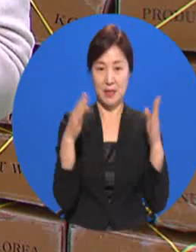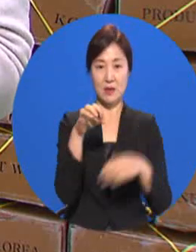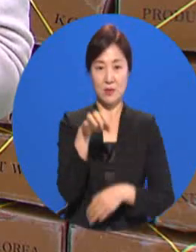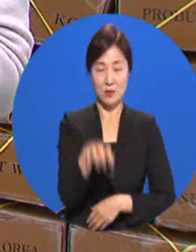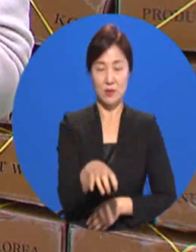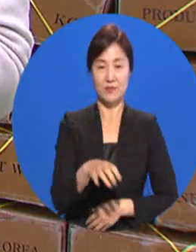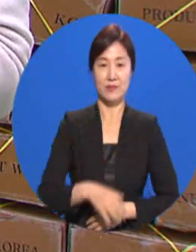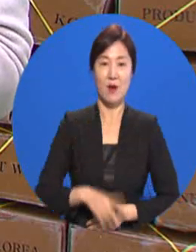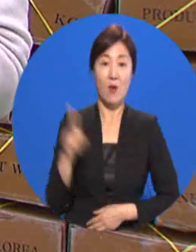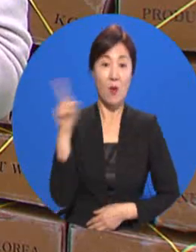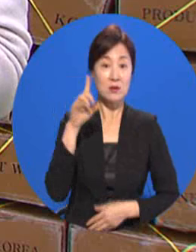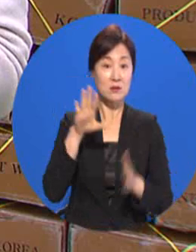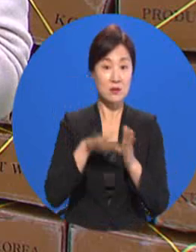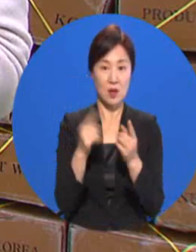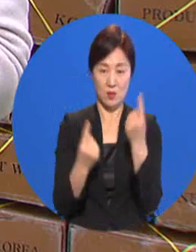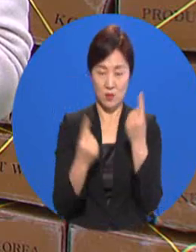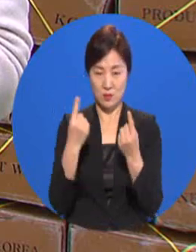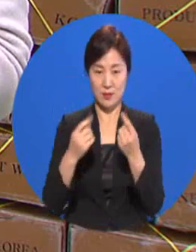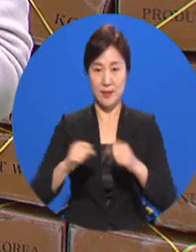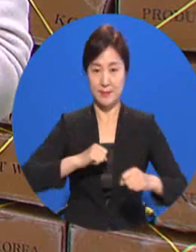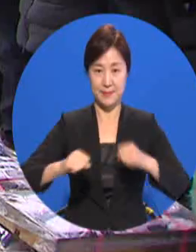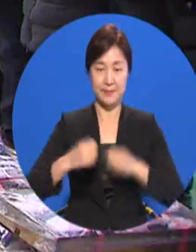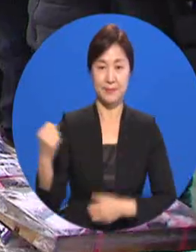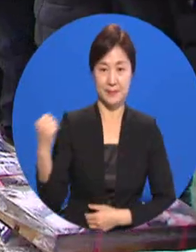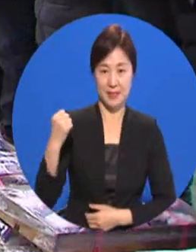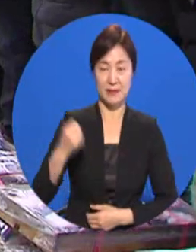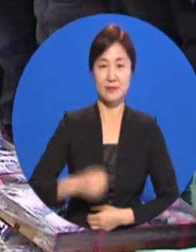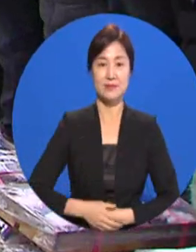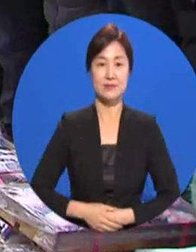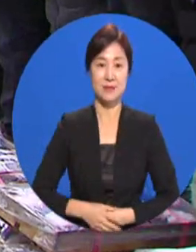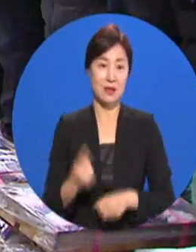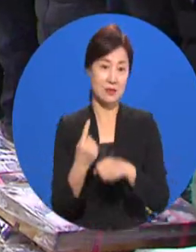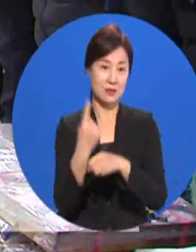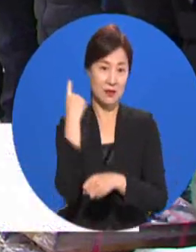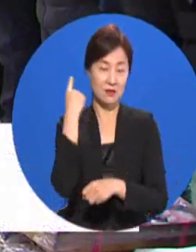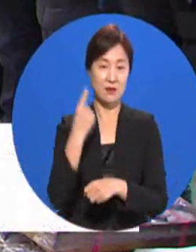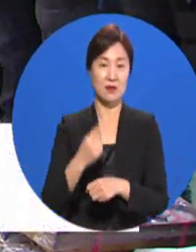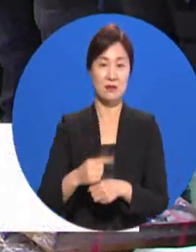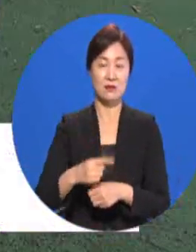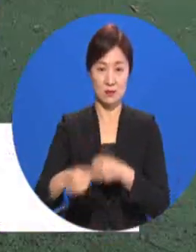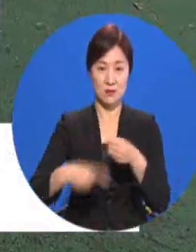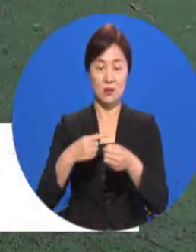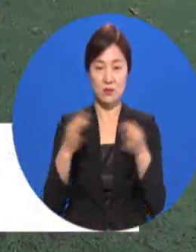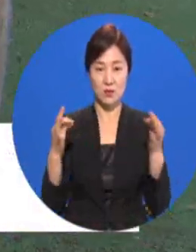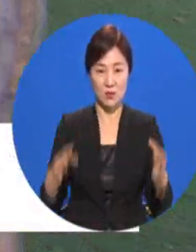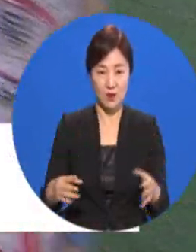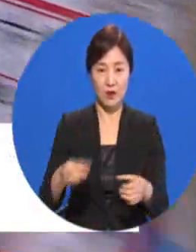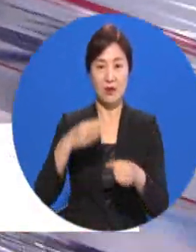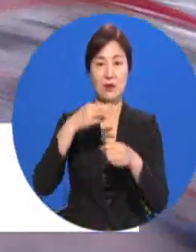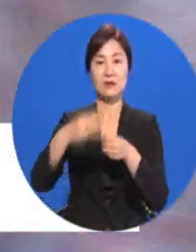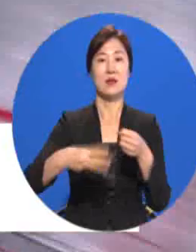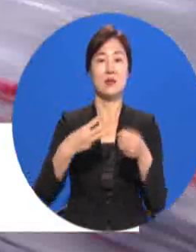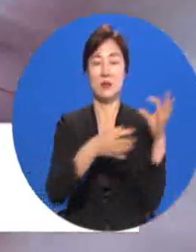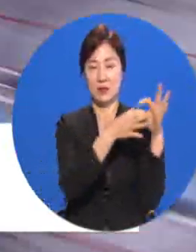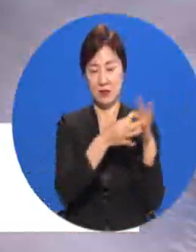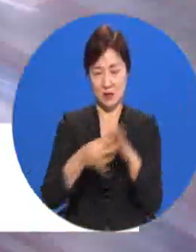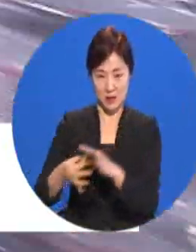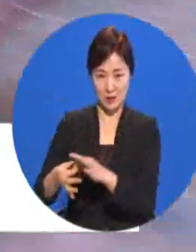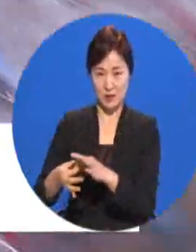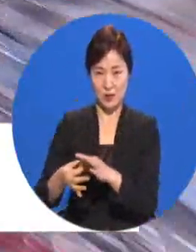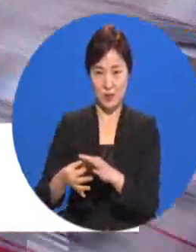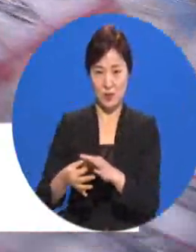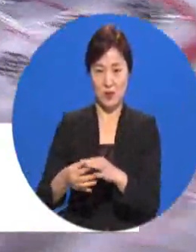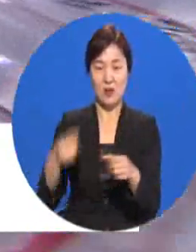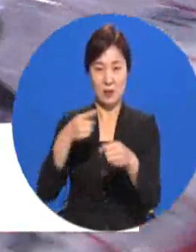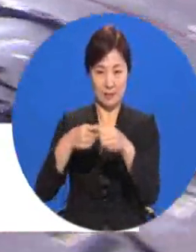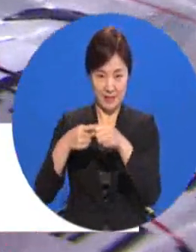장은 그 어느 때보다 활기가 넘쳤습니다 지난해까지 여수 옆 은 3년 연속 전국 회원 주와 비판 핵 1위를